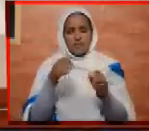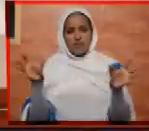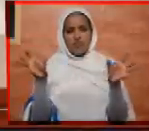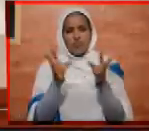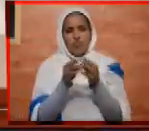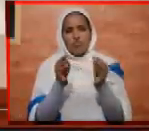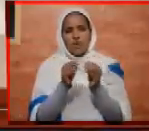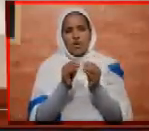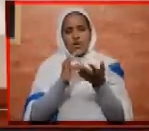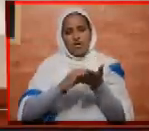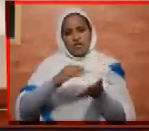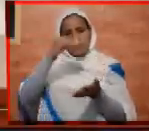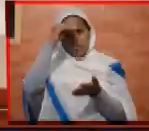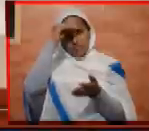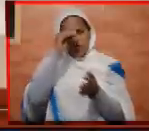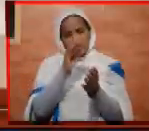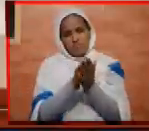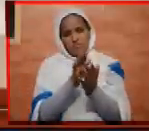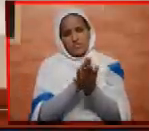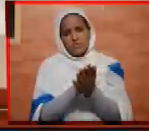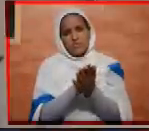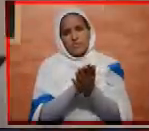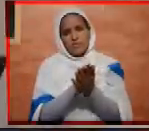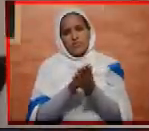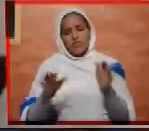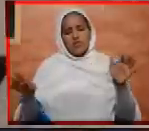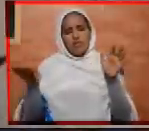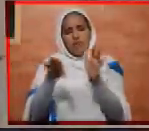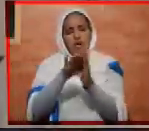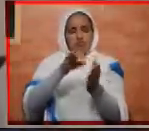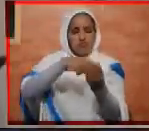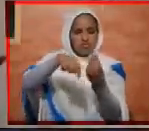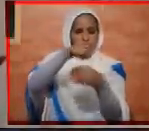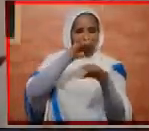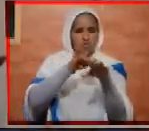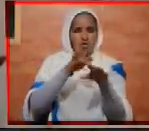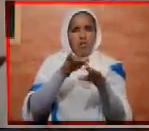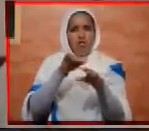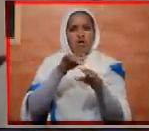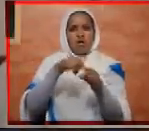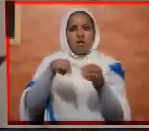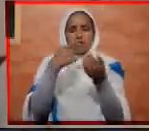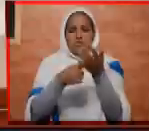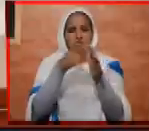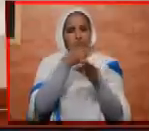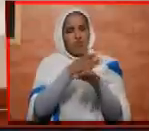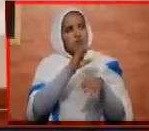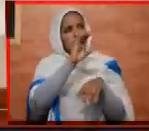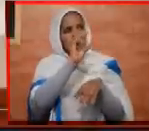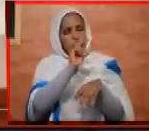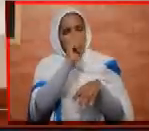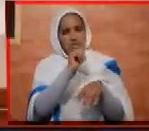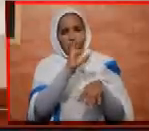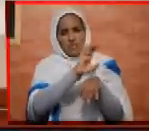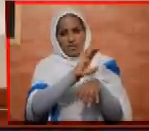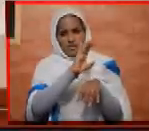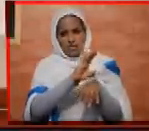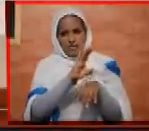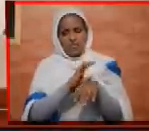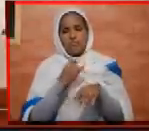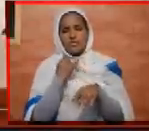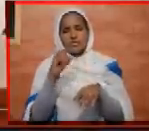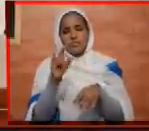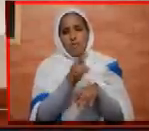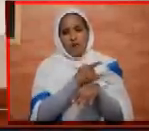በኢትዮጵያ ኦርቶዶክስ ሰንበት ትምህርት ቤት ማደራጃ መምሪያ ማህበረ ቅዱሳን በመጽሐፍ ዝግጅት ክፍል